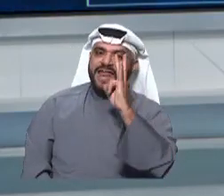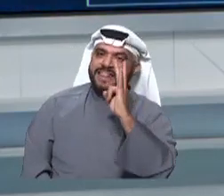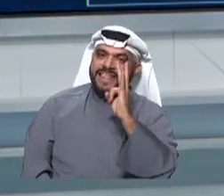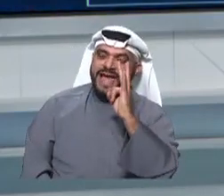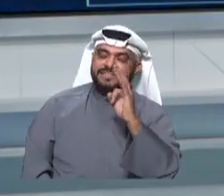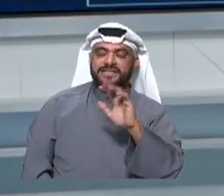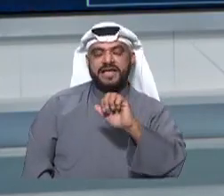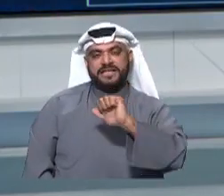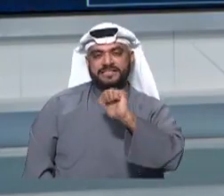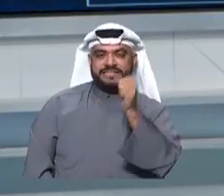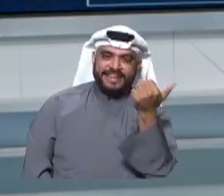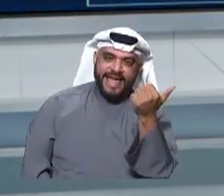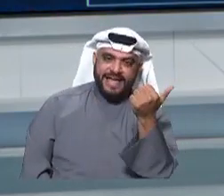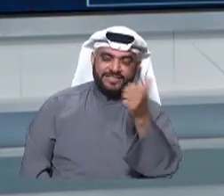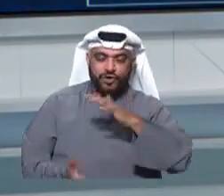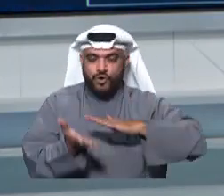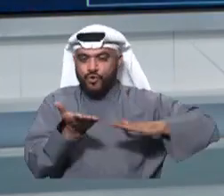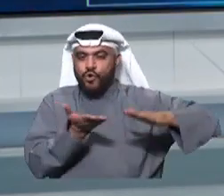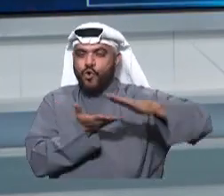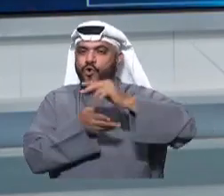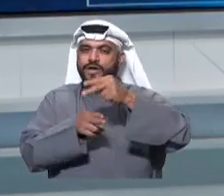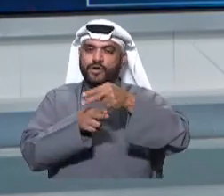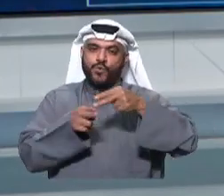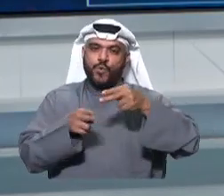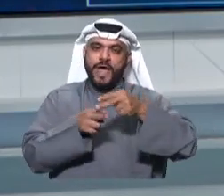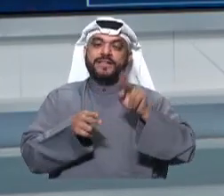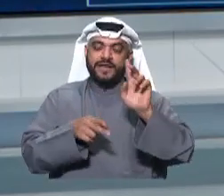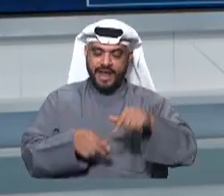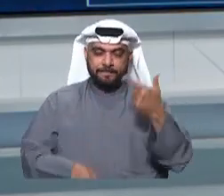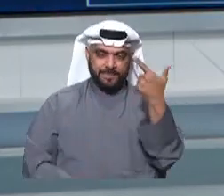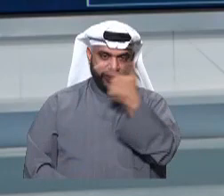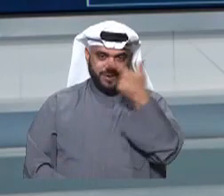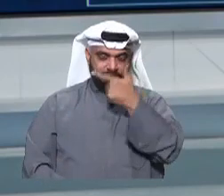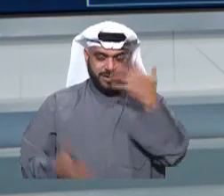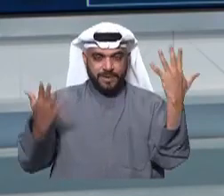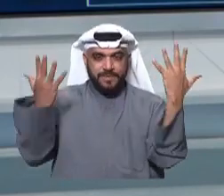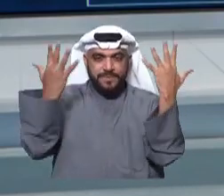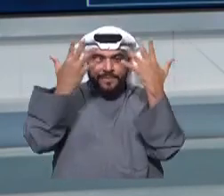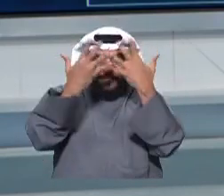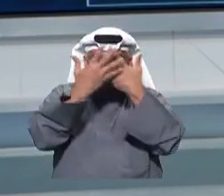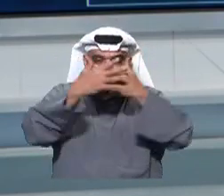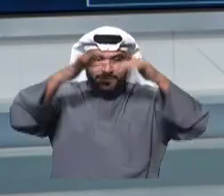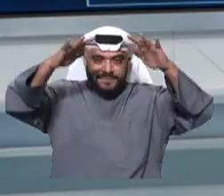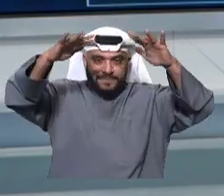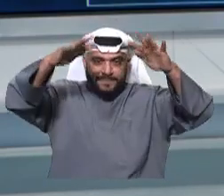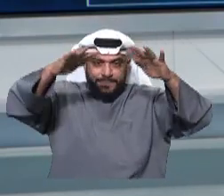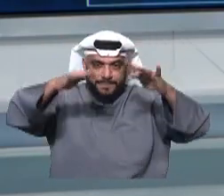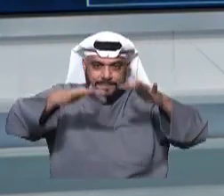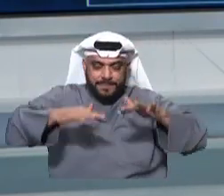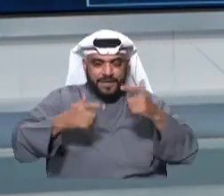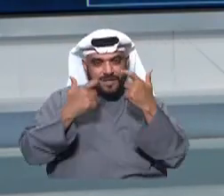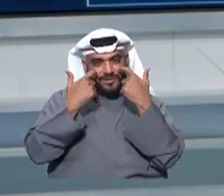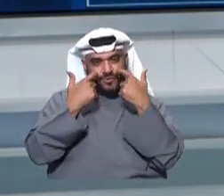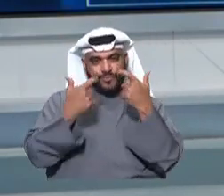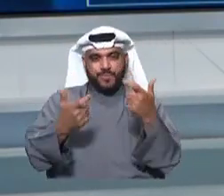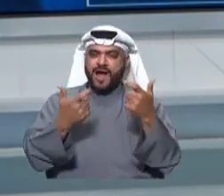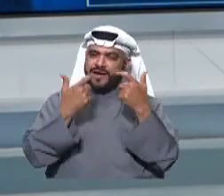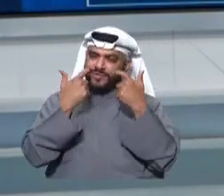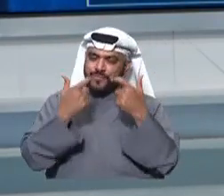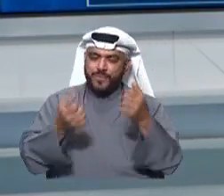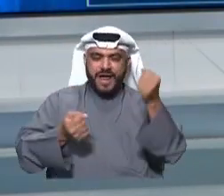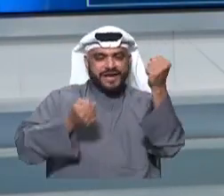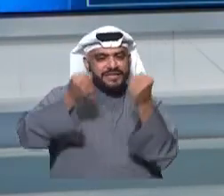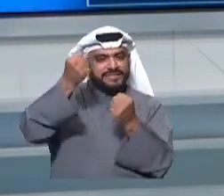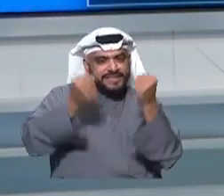16 درجة مئوية في معظم المناطق البرية. الأجواء الضبابية راح تستمر معنا في منتصف هذه الليلة، لذلك تراجع وتدني مدى